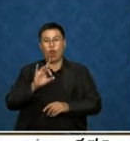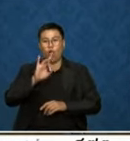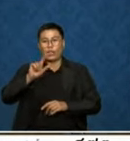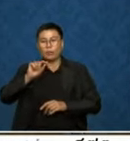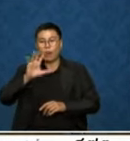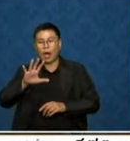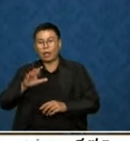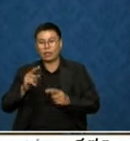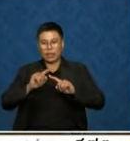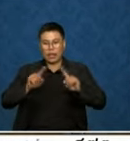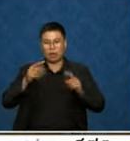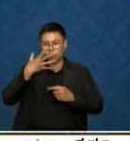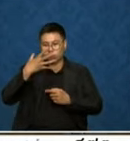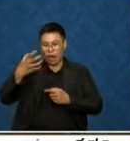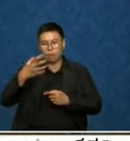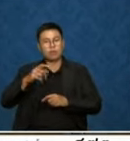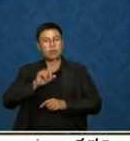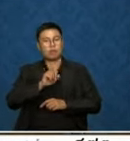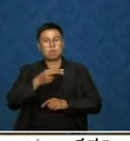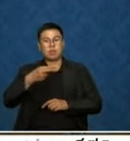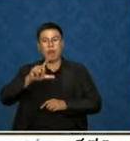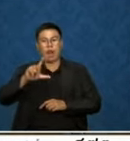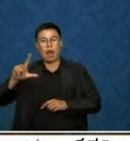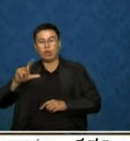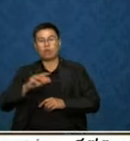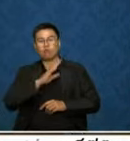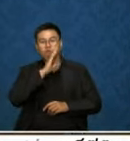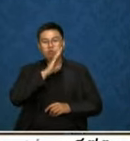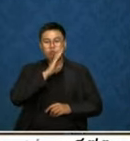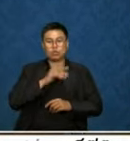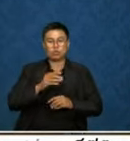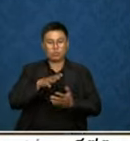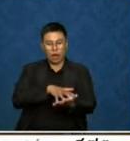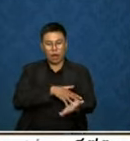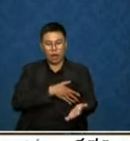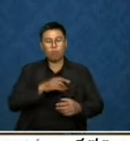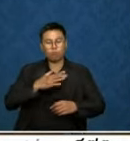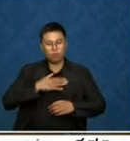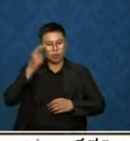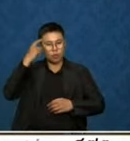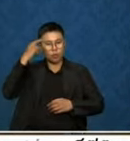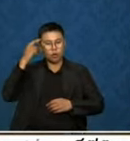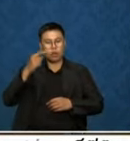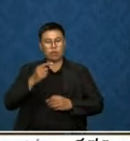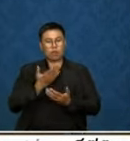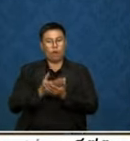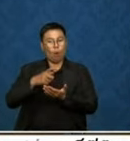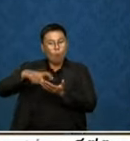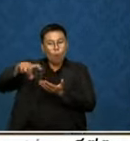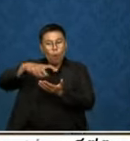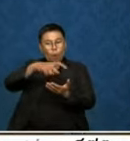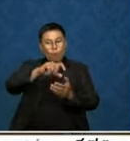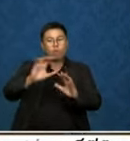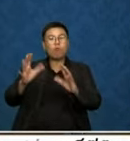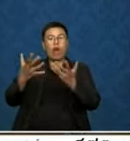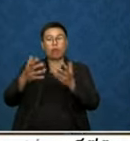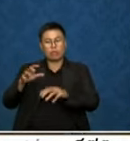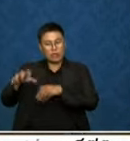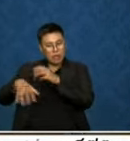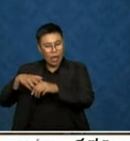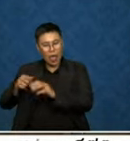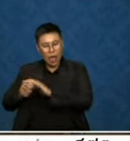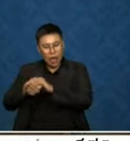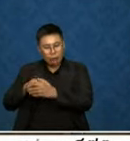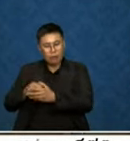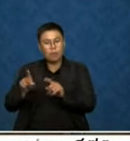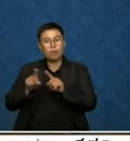ายเป็นหมื่นหมื่นล้านผมถามว่าถ้าเราช้าเนี่ยผมเชื่อว่าวันนี้ถ่ายเททรัพย์สินไปหมดแล้วเหมือนที่ท่านส.ส.พรรคเ